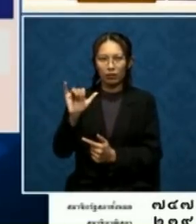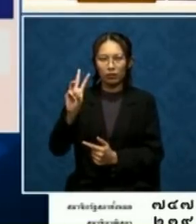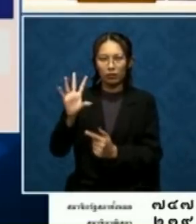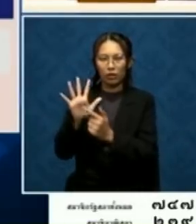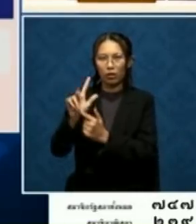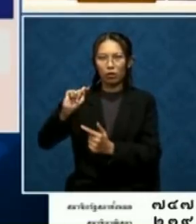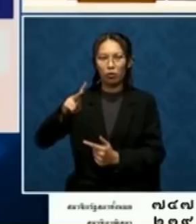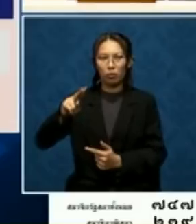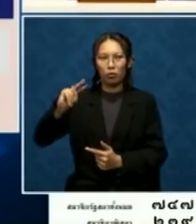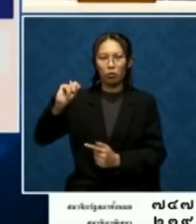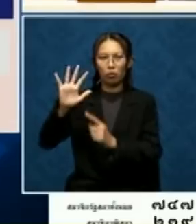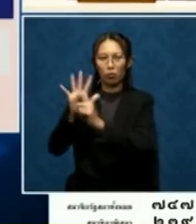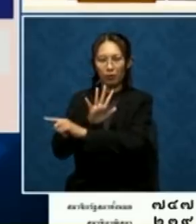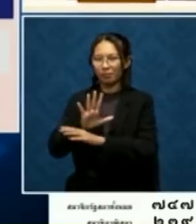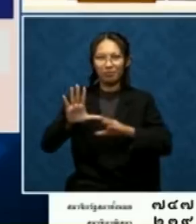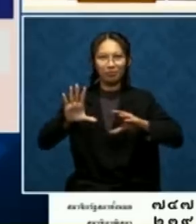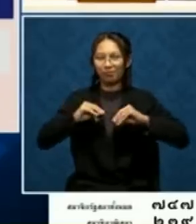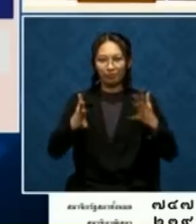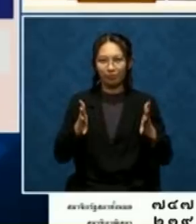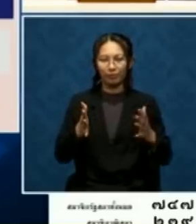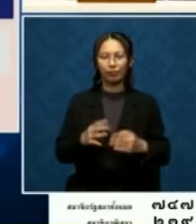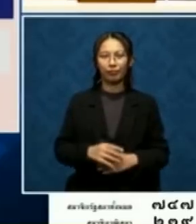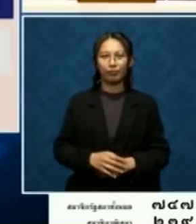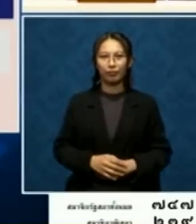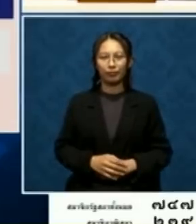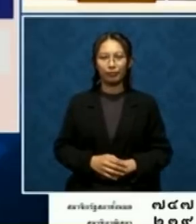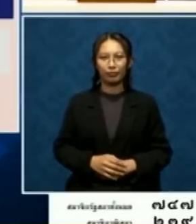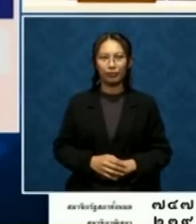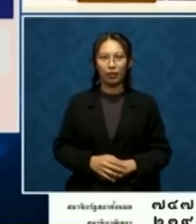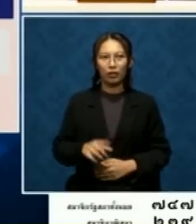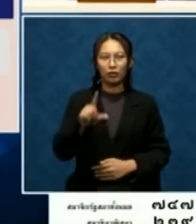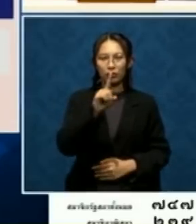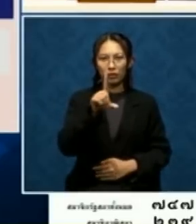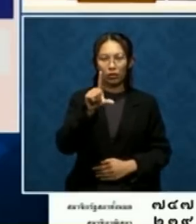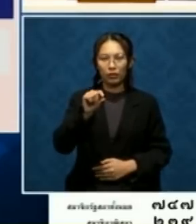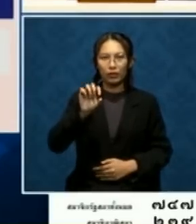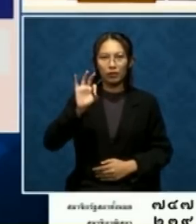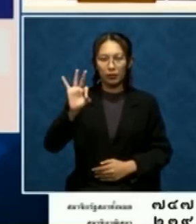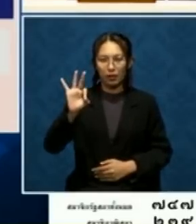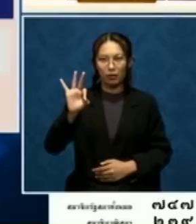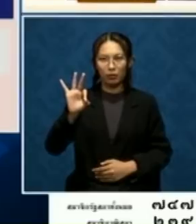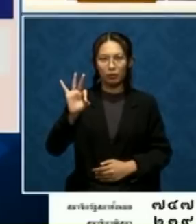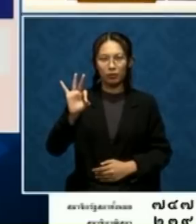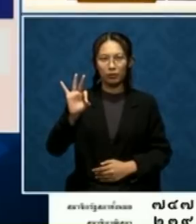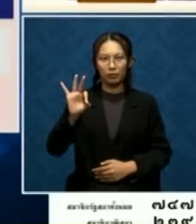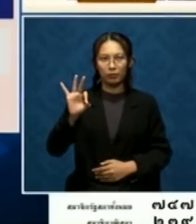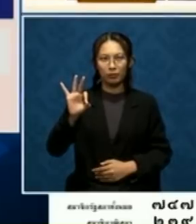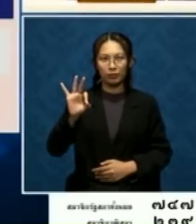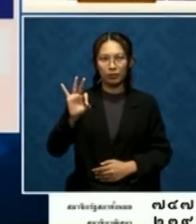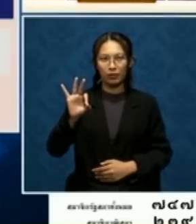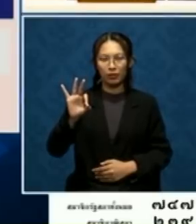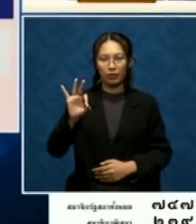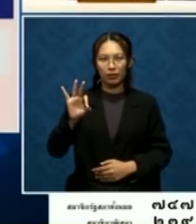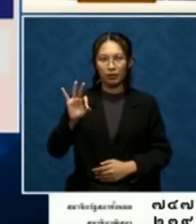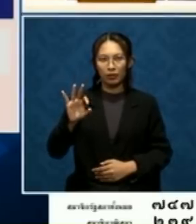ที่117คนนะคะสำหรับการโหวตแสดงตนกันไปสวยังอยู่ที่22เสียงนะคะอาจารย์ค่อยๆ